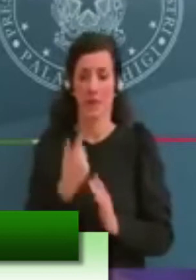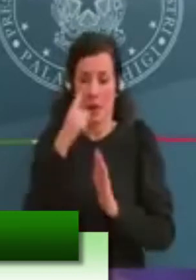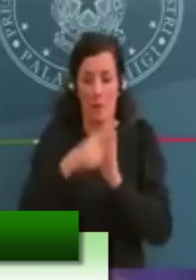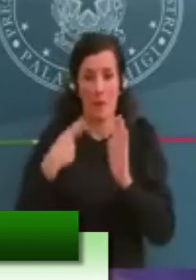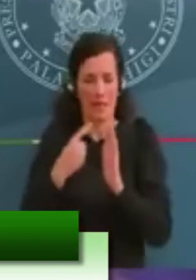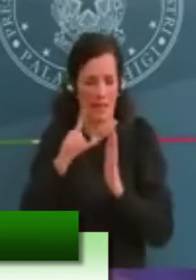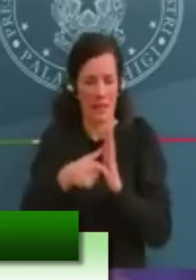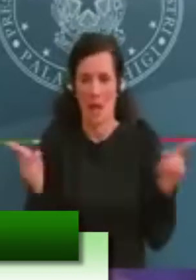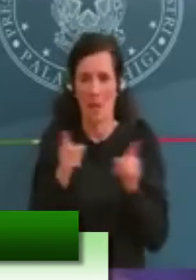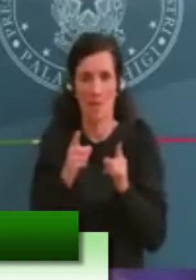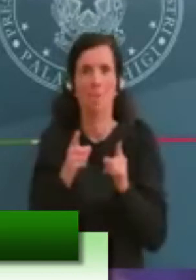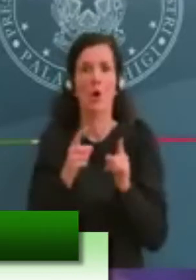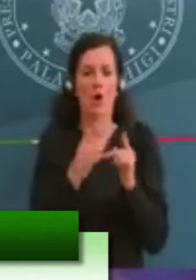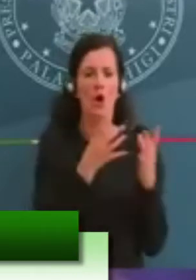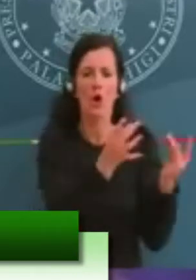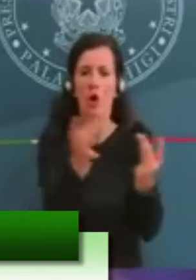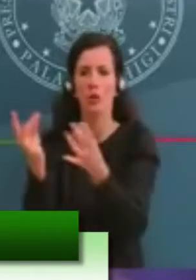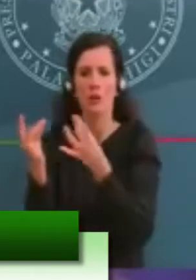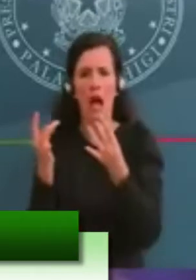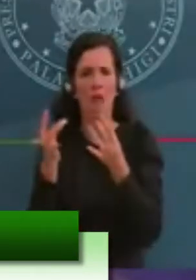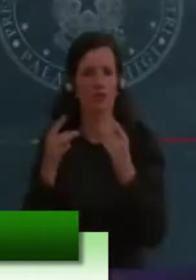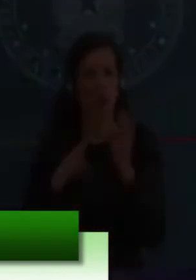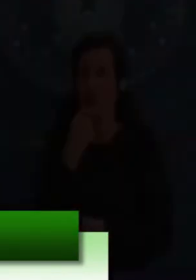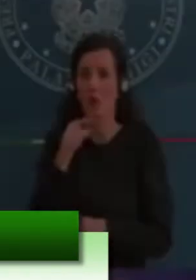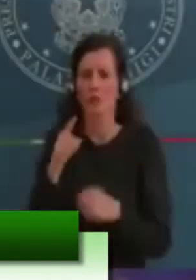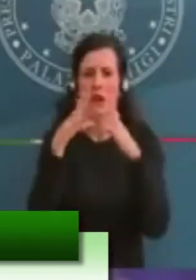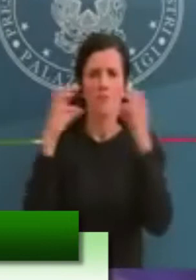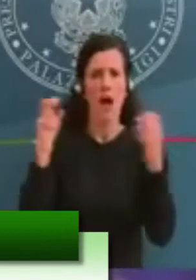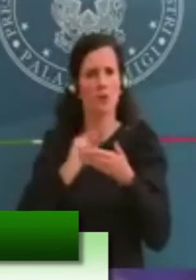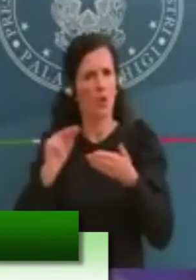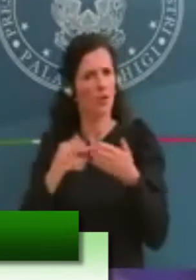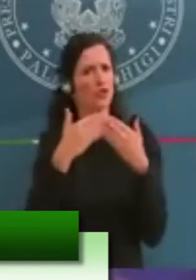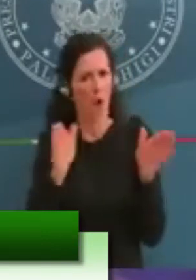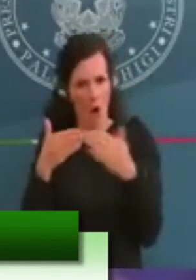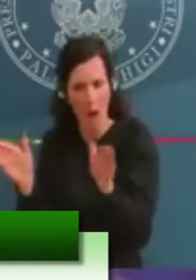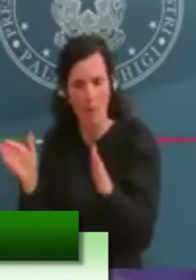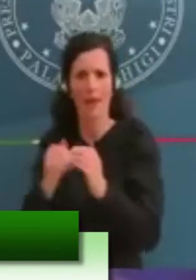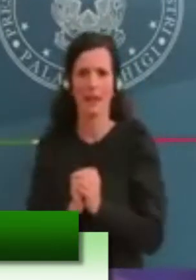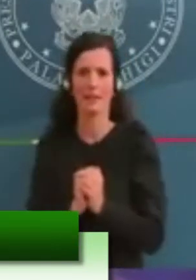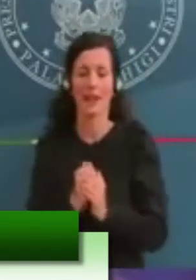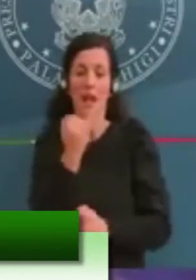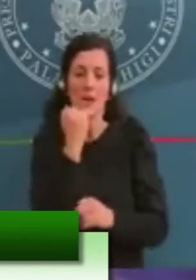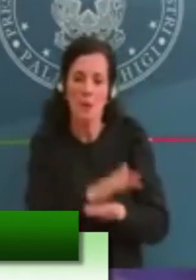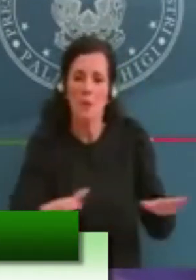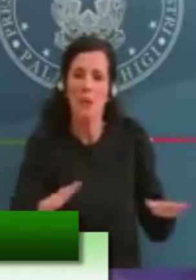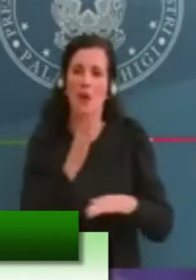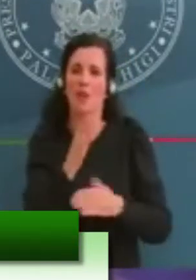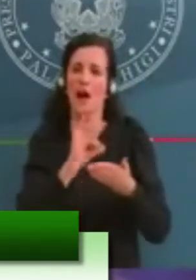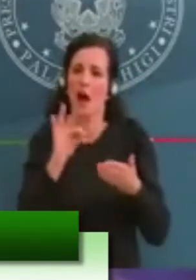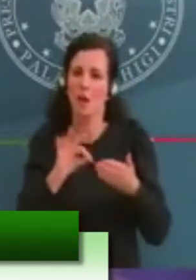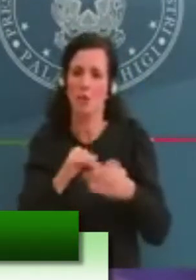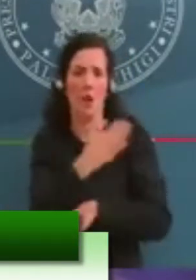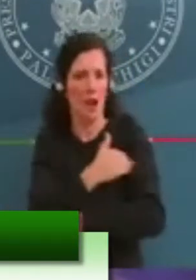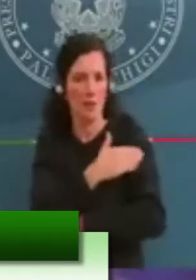attualmente le reti corrisponde a 0 91 insomma stiamo evitando l'ok da un generalizzato come